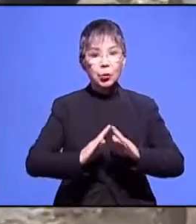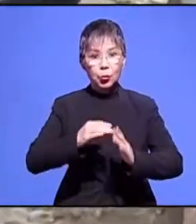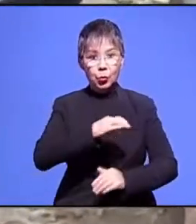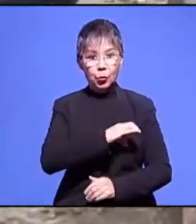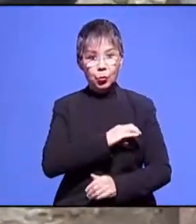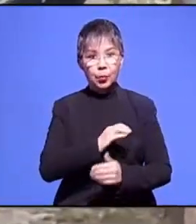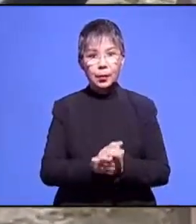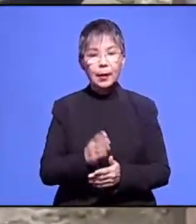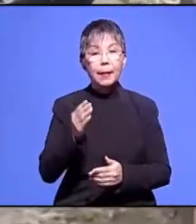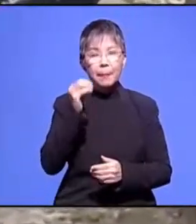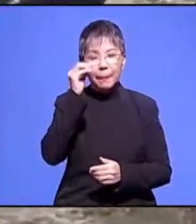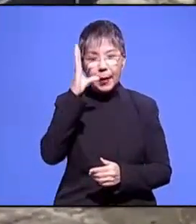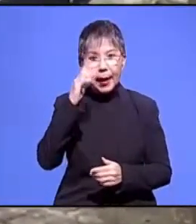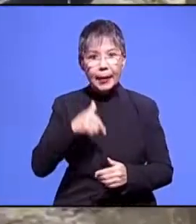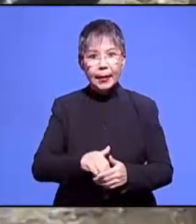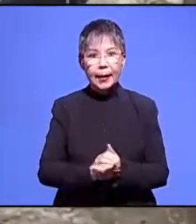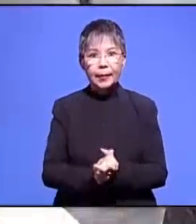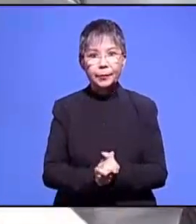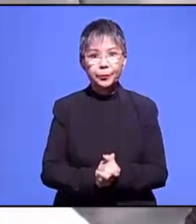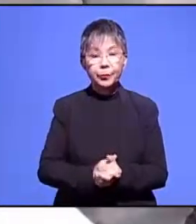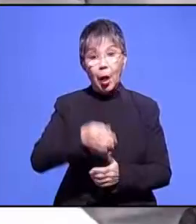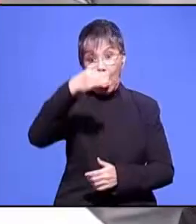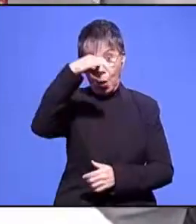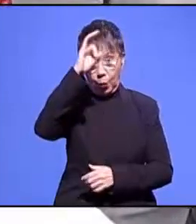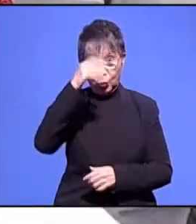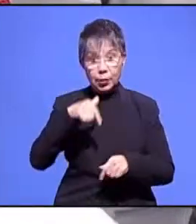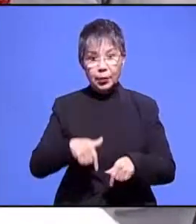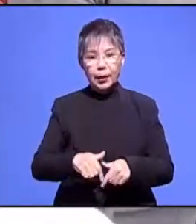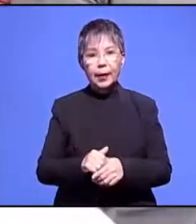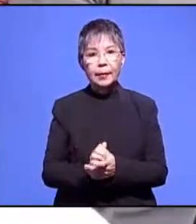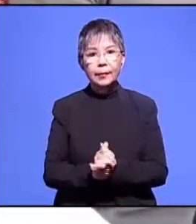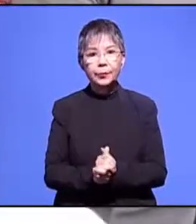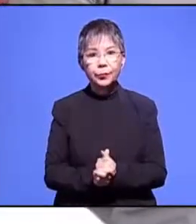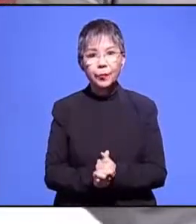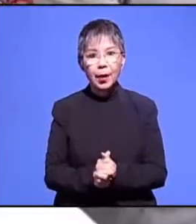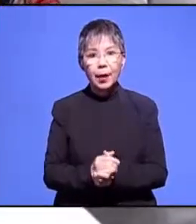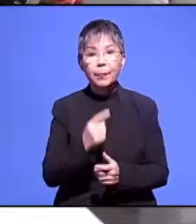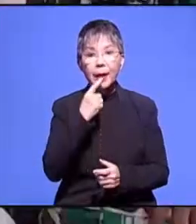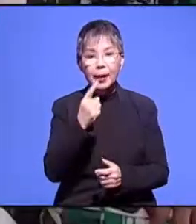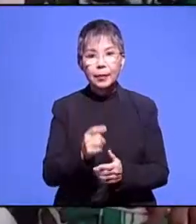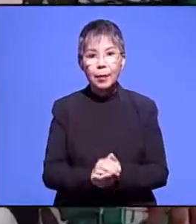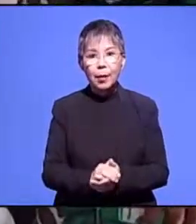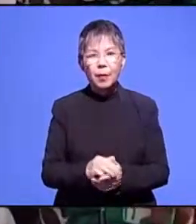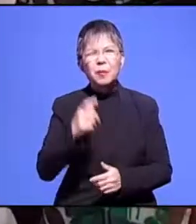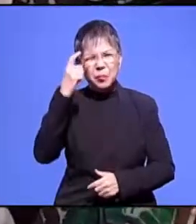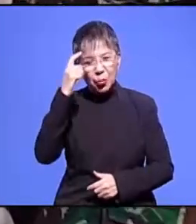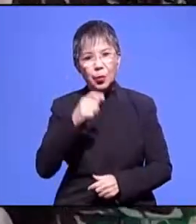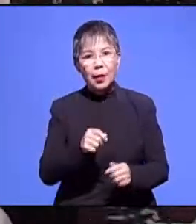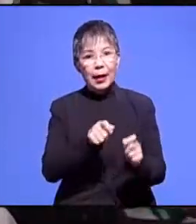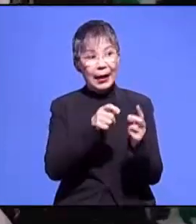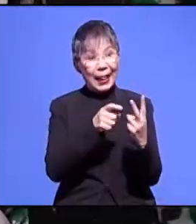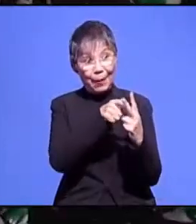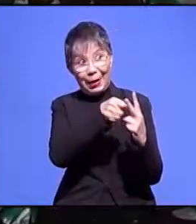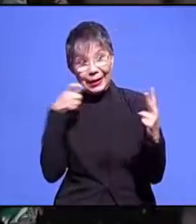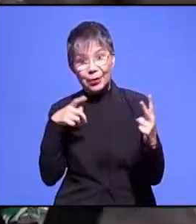Kepresidenan Selasa pagi Kabid humas Polda Metro Jaya komisaris besar folda Yusri Yunus menyebut kuat dugaan ketapel ini